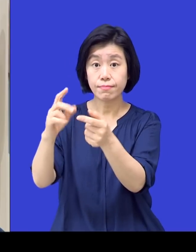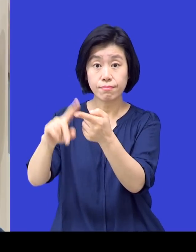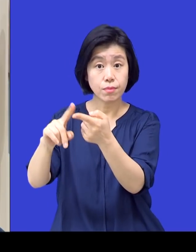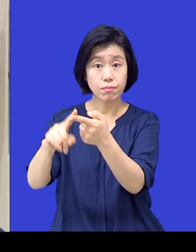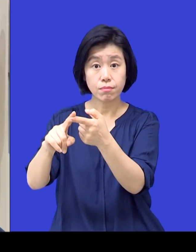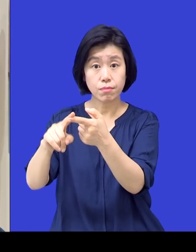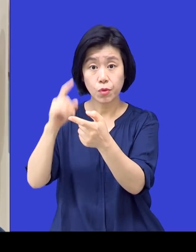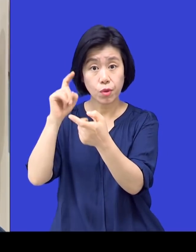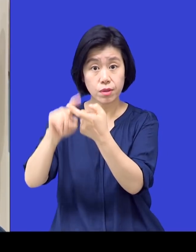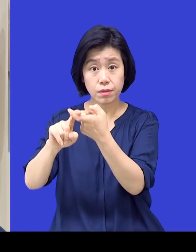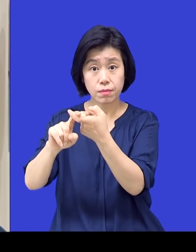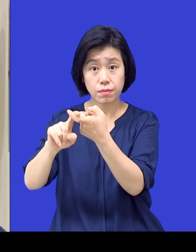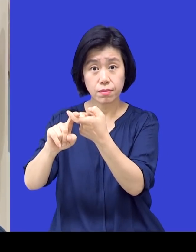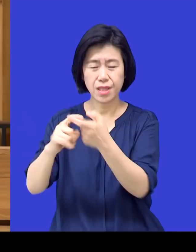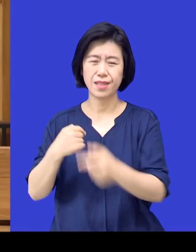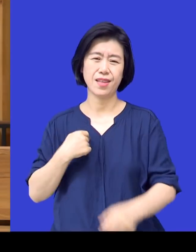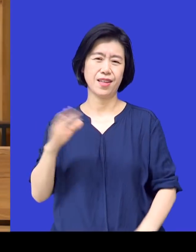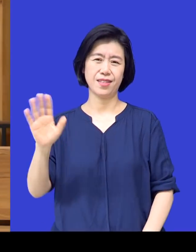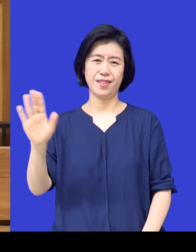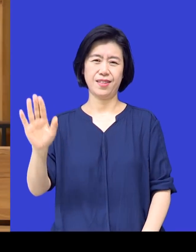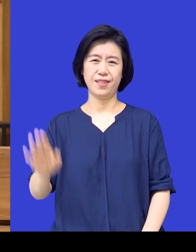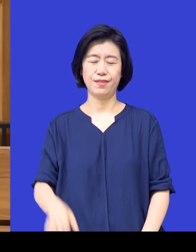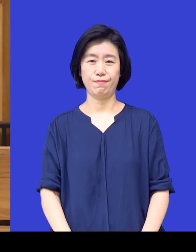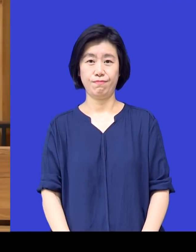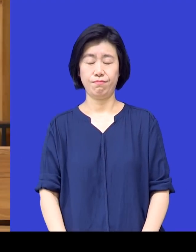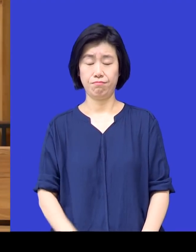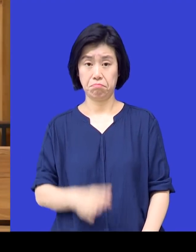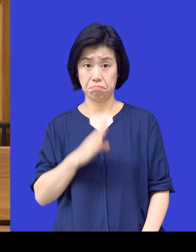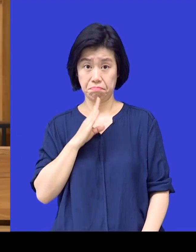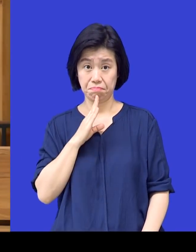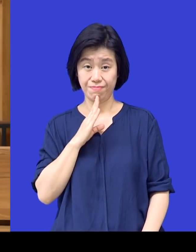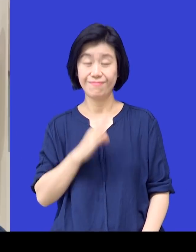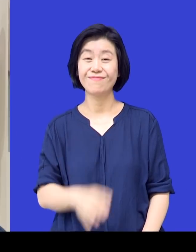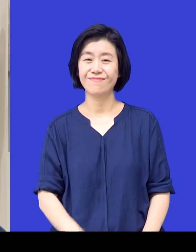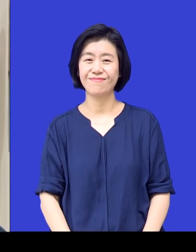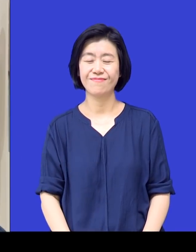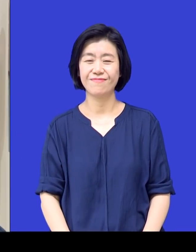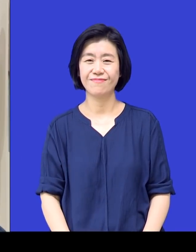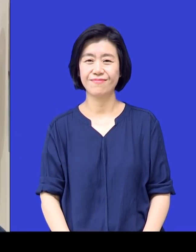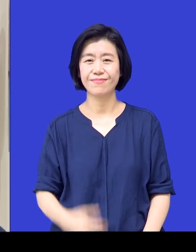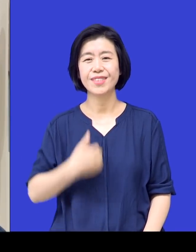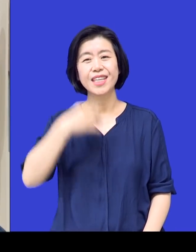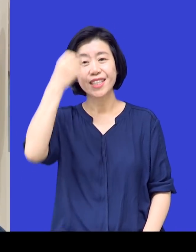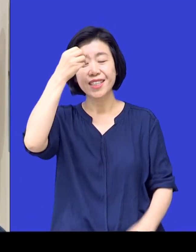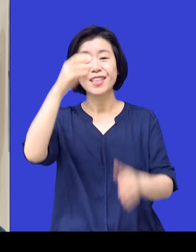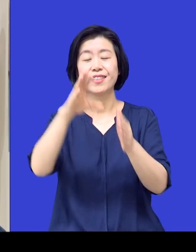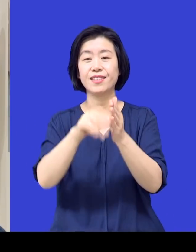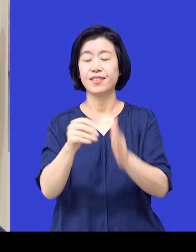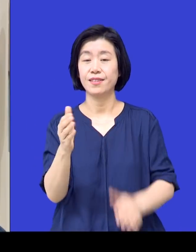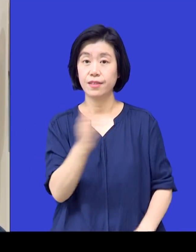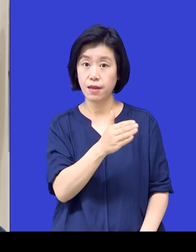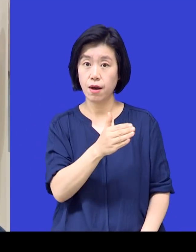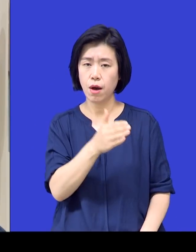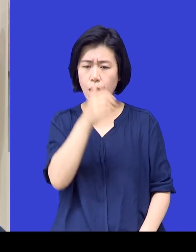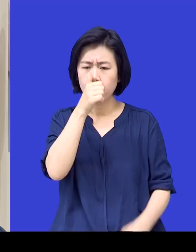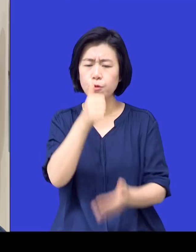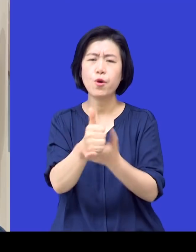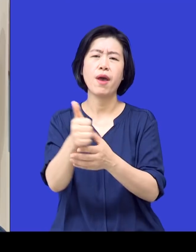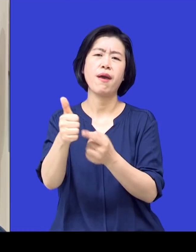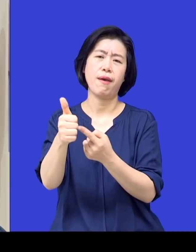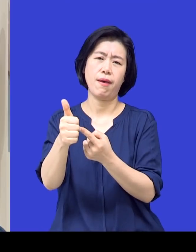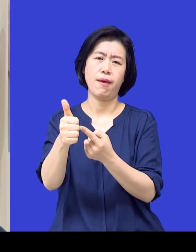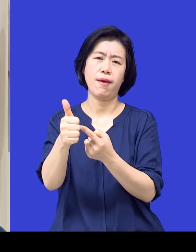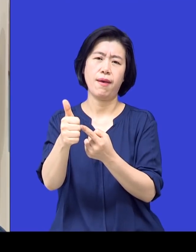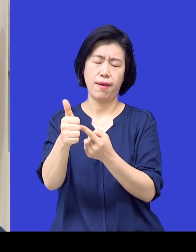대해서는 제가 그렇게까지 관심은 없었어요. 그때 그래요? 고등학교 때부터 제가 이 죄라는 것에 대한